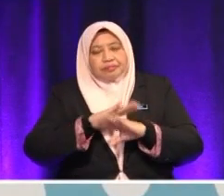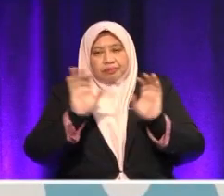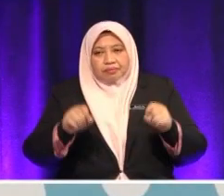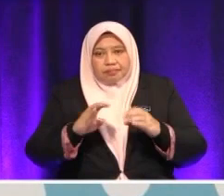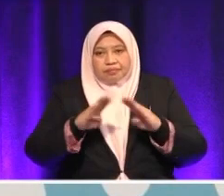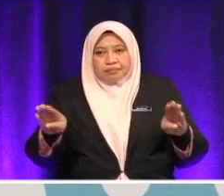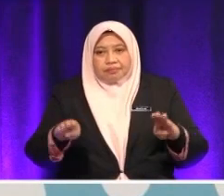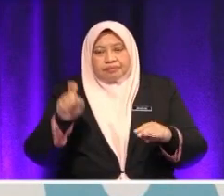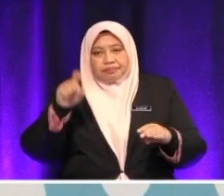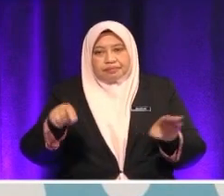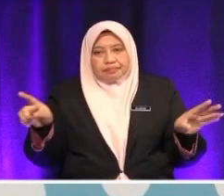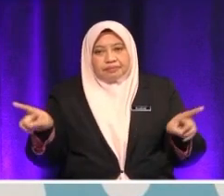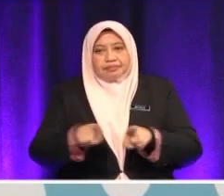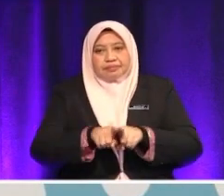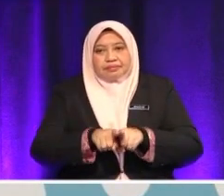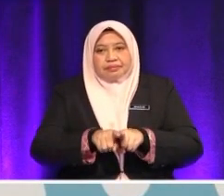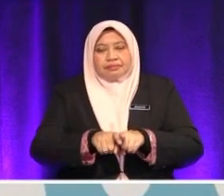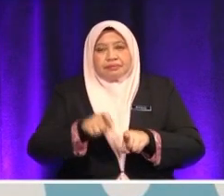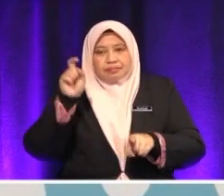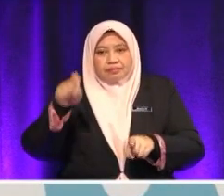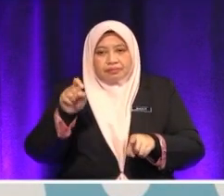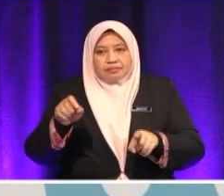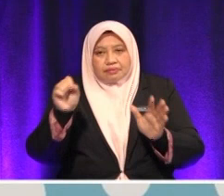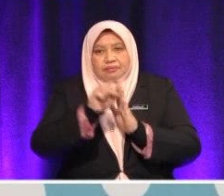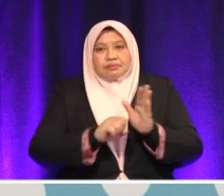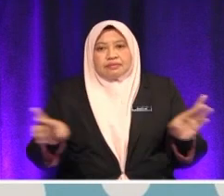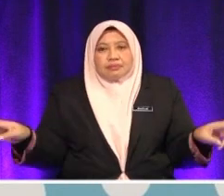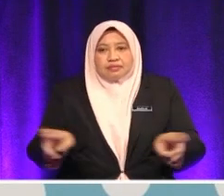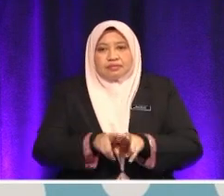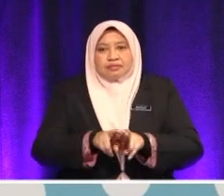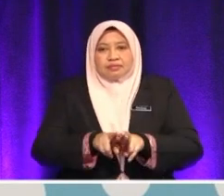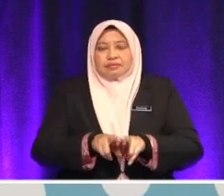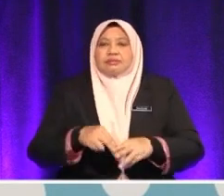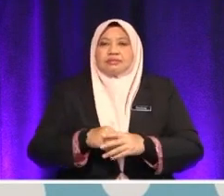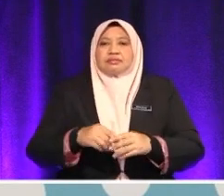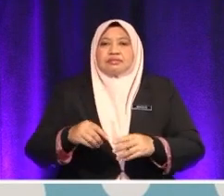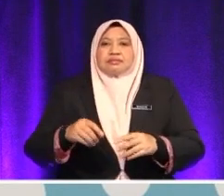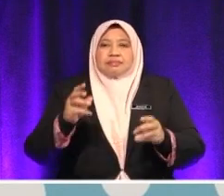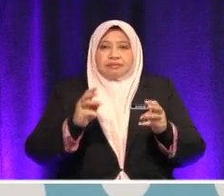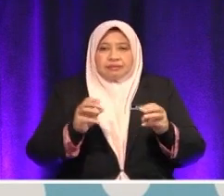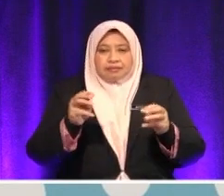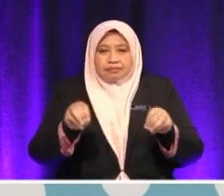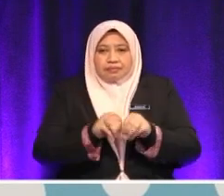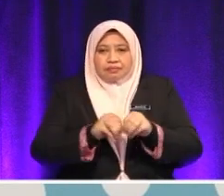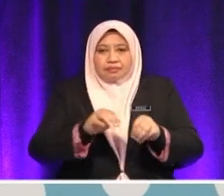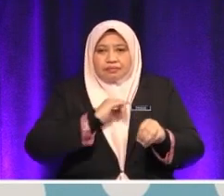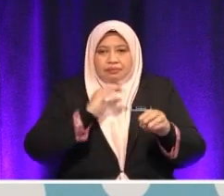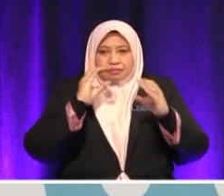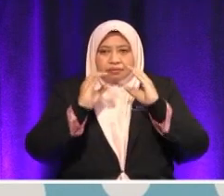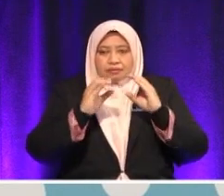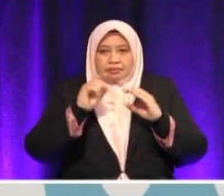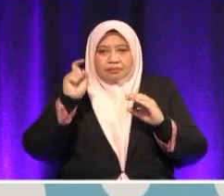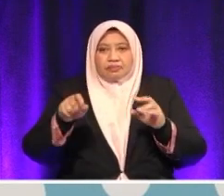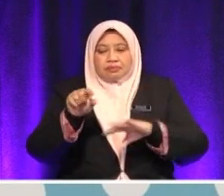25 tak boleh skala dia mesti seragam kemudian pacar saya cakep mesti menggunakan